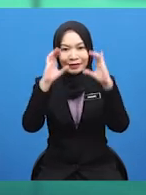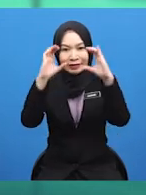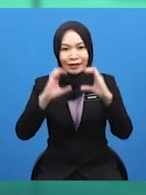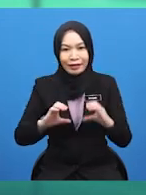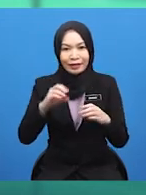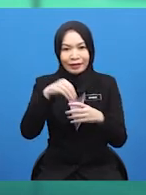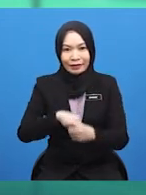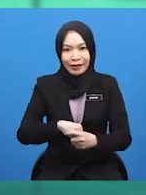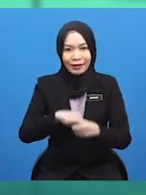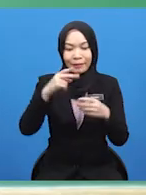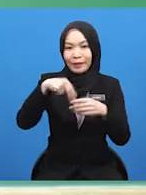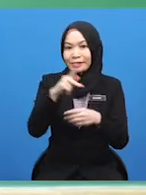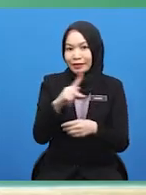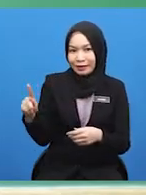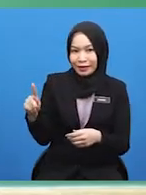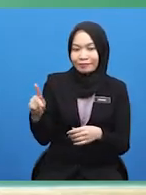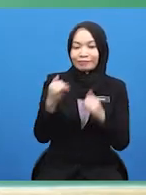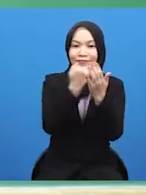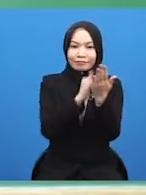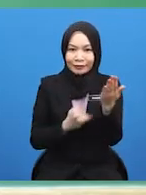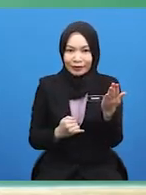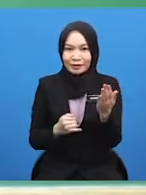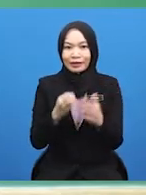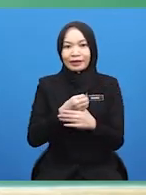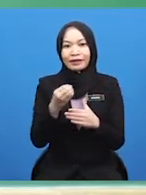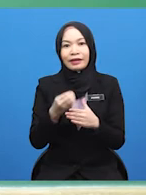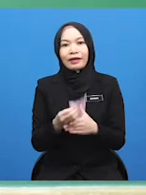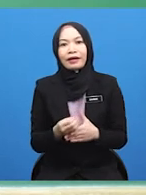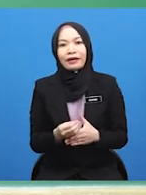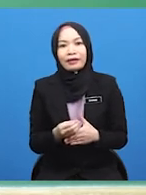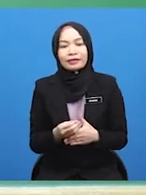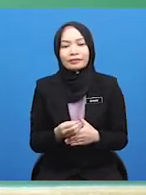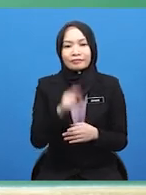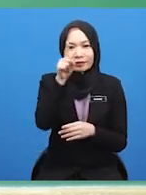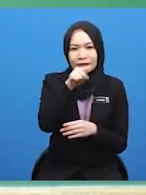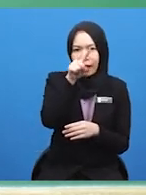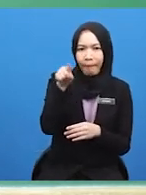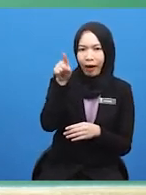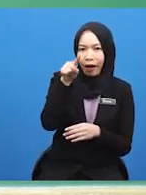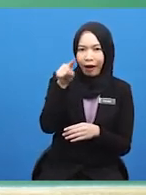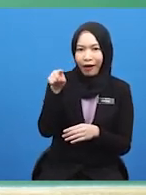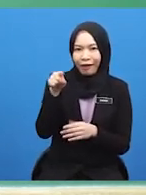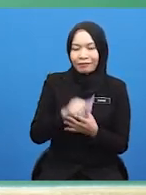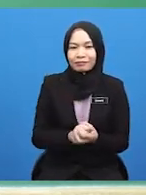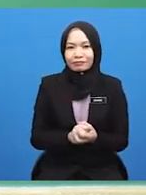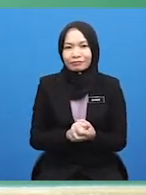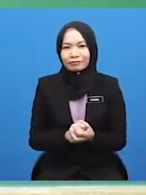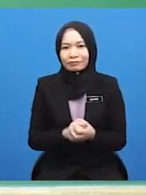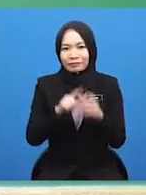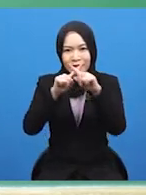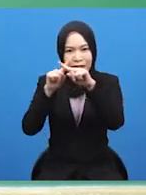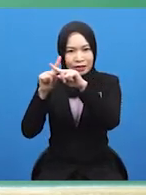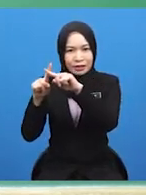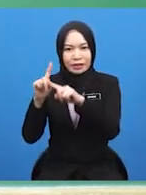dalam penghasilan lukisan. Antaranya, teknik silang pangkah, teknik silang sahaja,